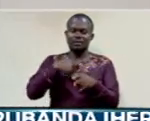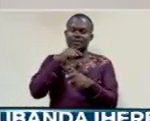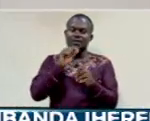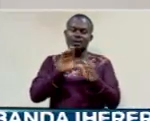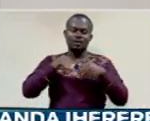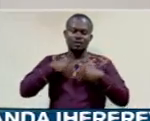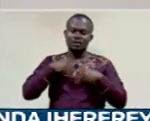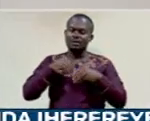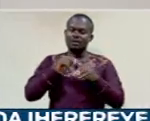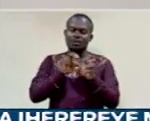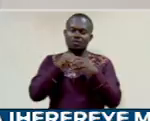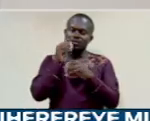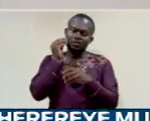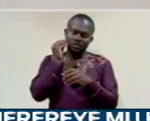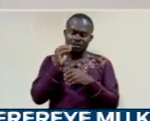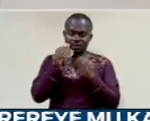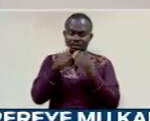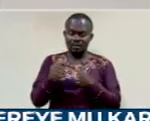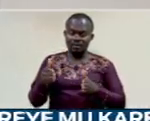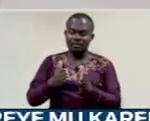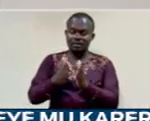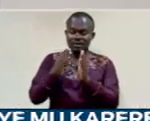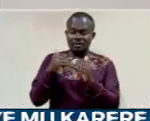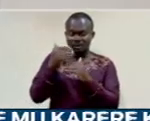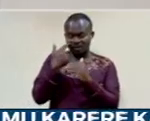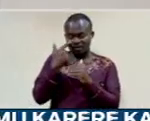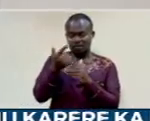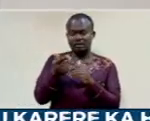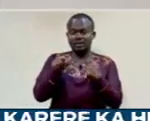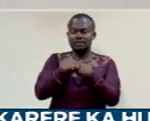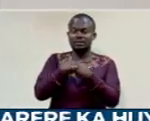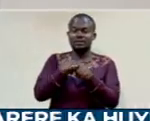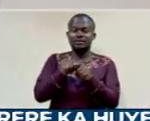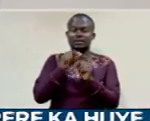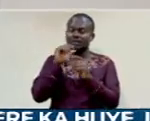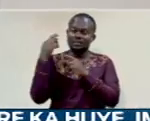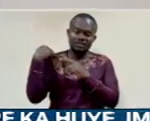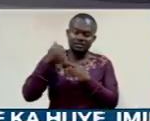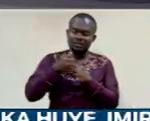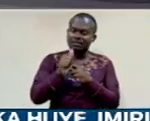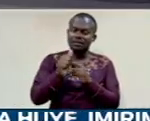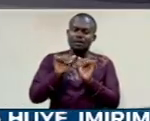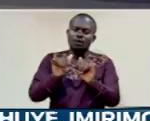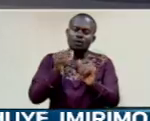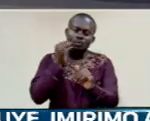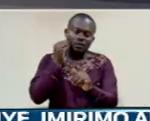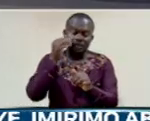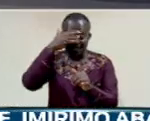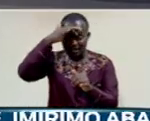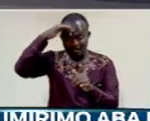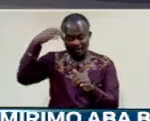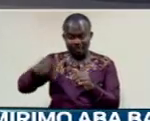kuva mu ngo. Ugasanga bari ku muhanda, ugasanga bameze nk'aho bitabareba rwose. Kuguma mu rugo bijya bibagora. Bahoze babivuga